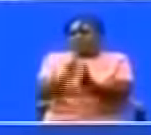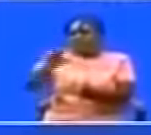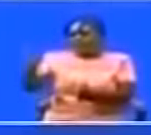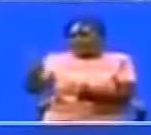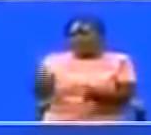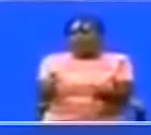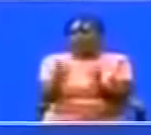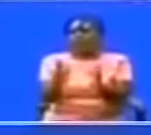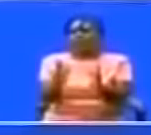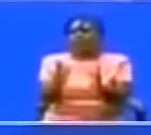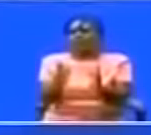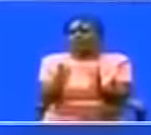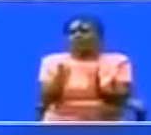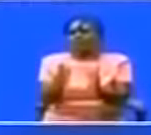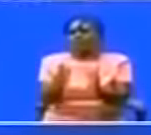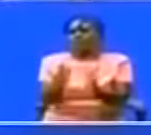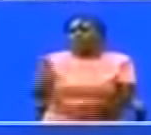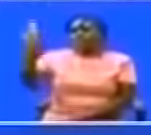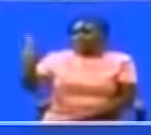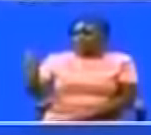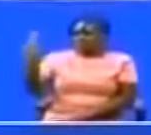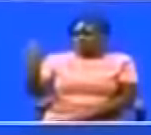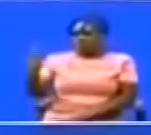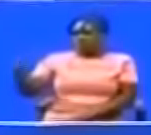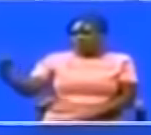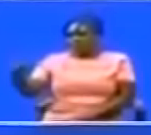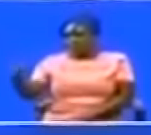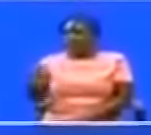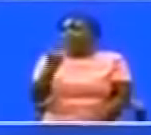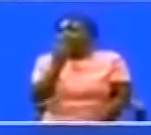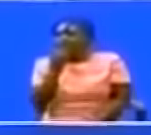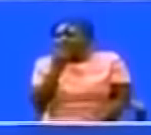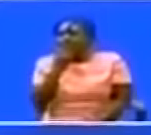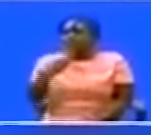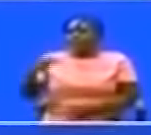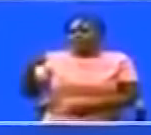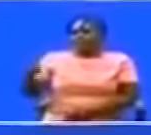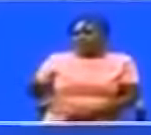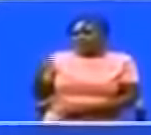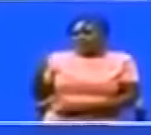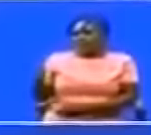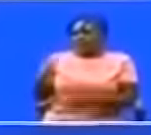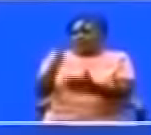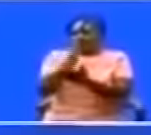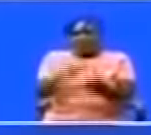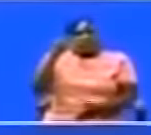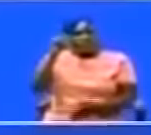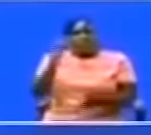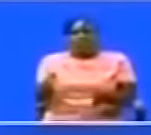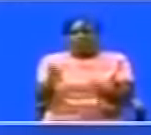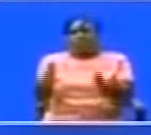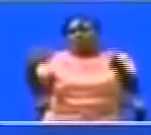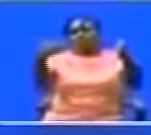Mbagathi. Kwani barabara za Uhuru, Haile Selassie, Kenyatta, Harambe na nusu ya barabara ya Mombasa na